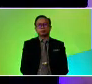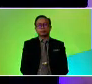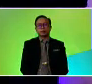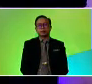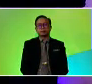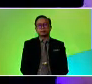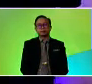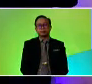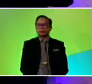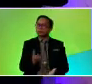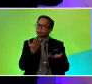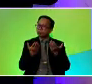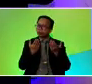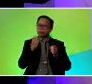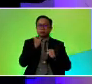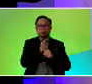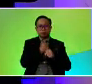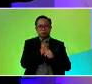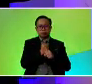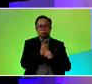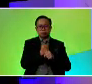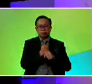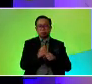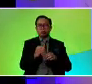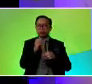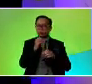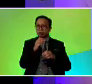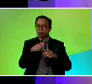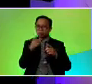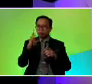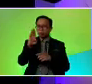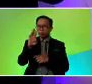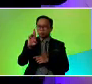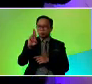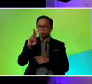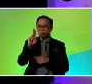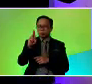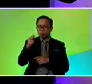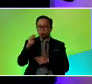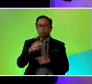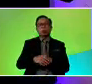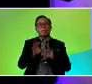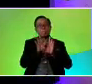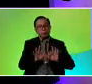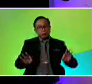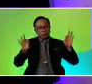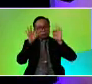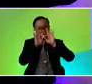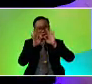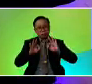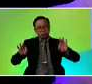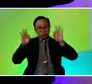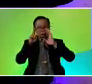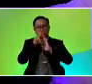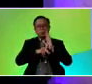kamera AC saja dan mungkin bekerja sebagai buruh kasta oke nah Ini sekiranya saya cerita tadi penting penting dan pentingnya